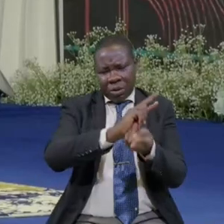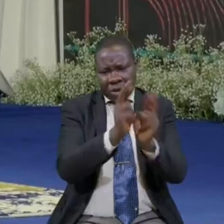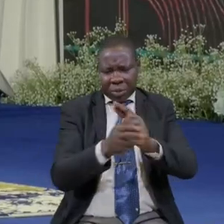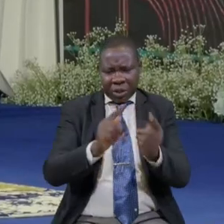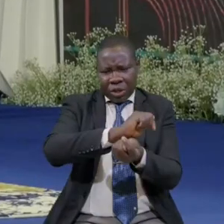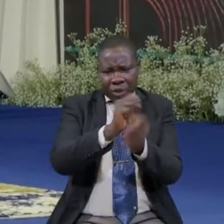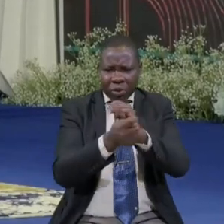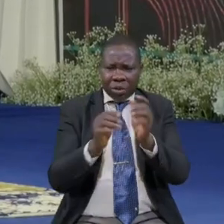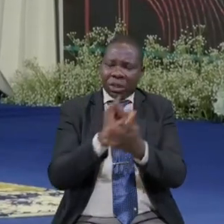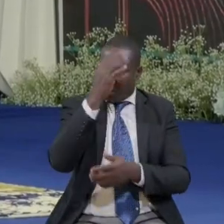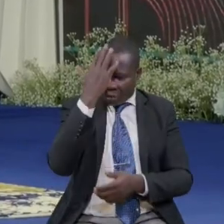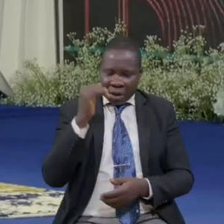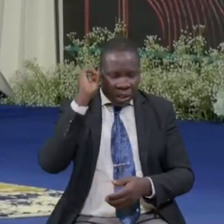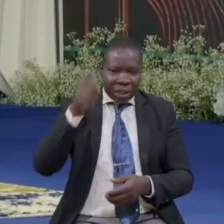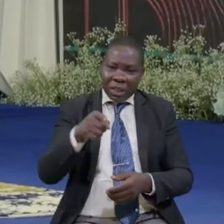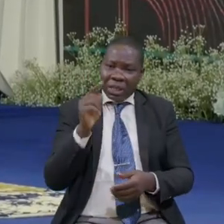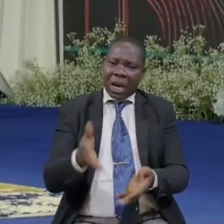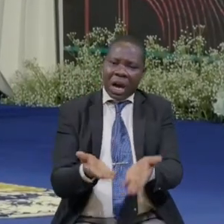dit,